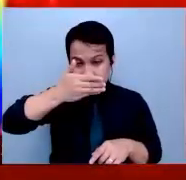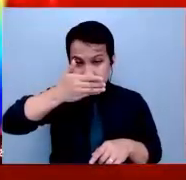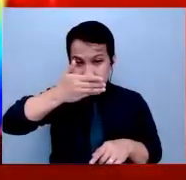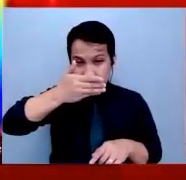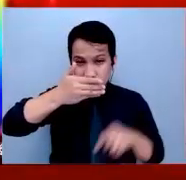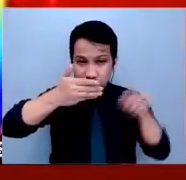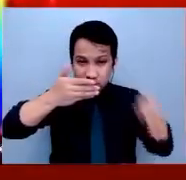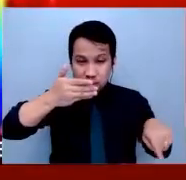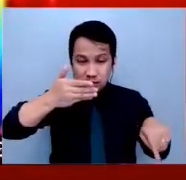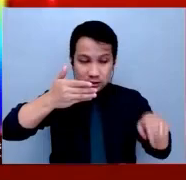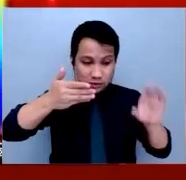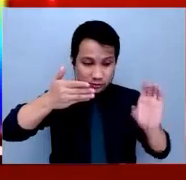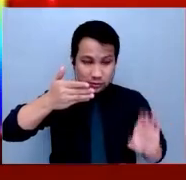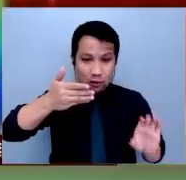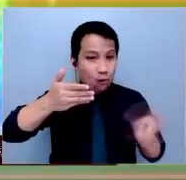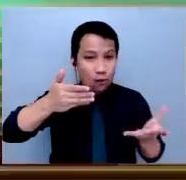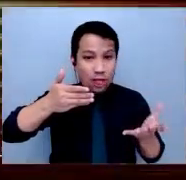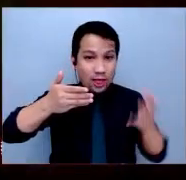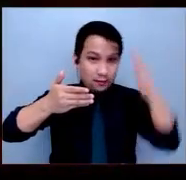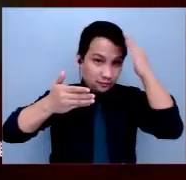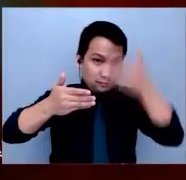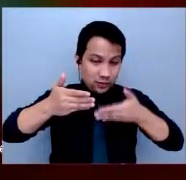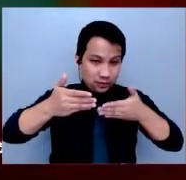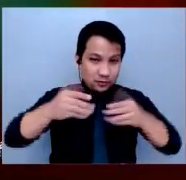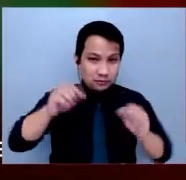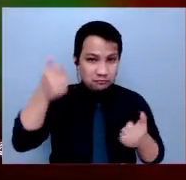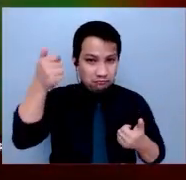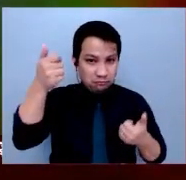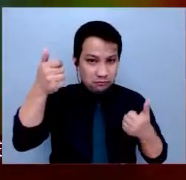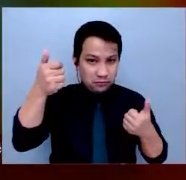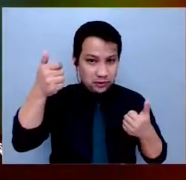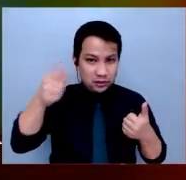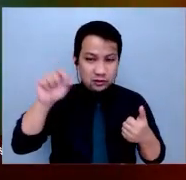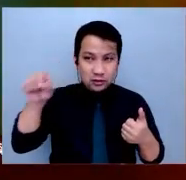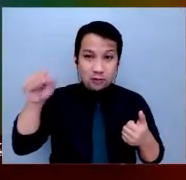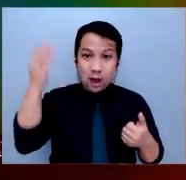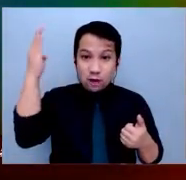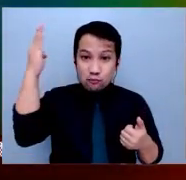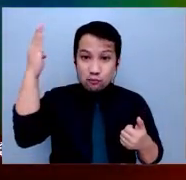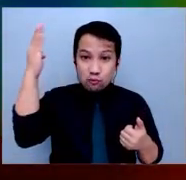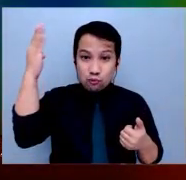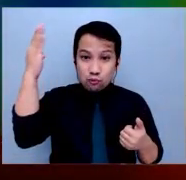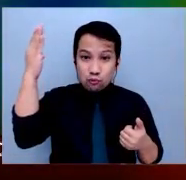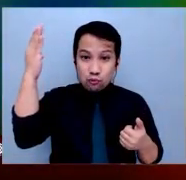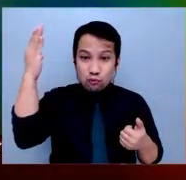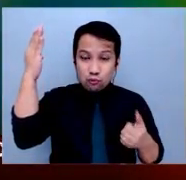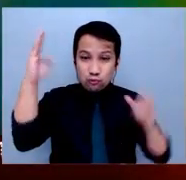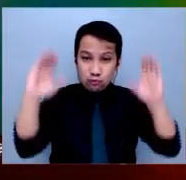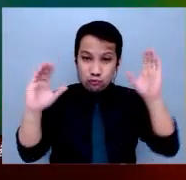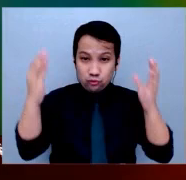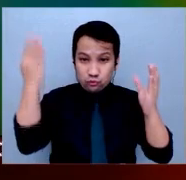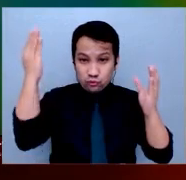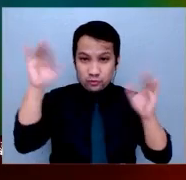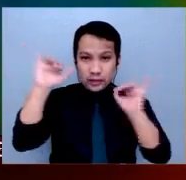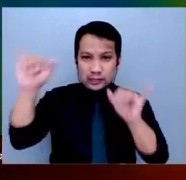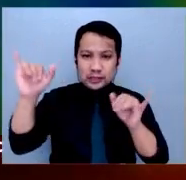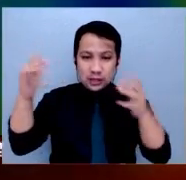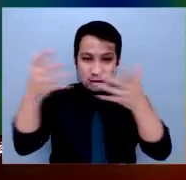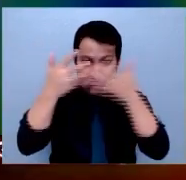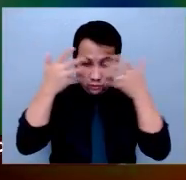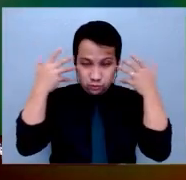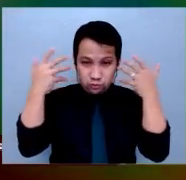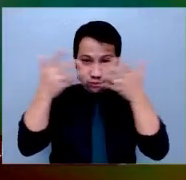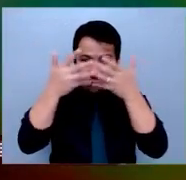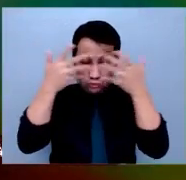nasa baba na walang face shield. Yung kulay asul, yan po ang lugar na maaaring manatili ang hangin na may dalang